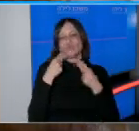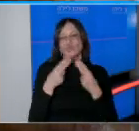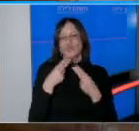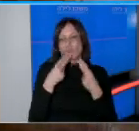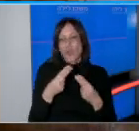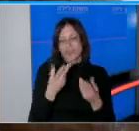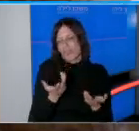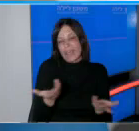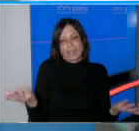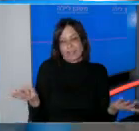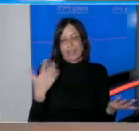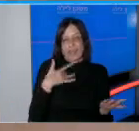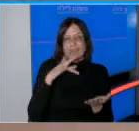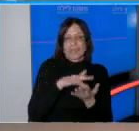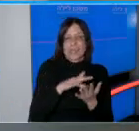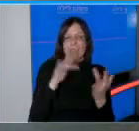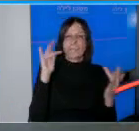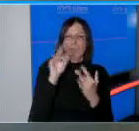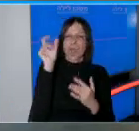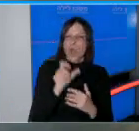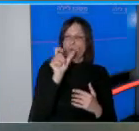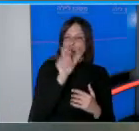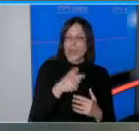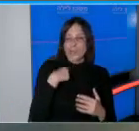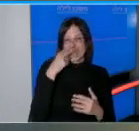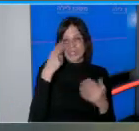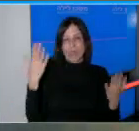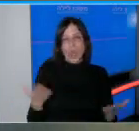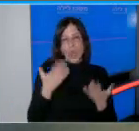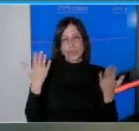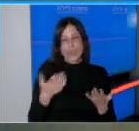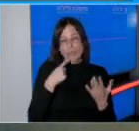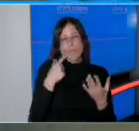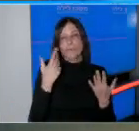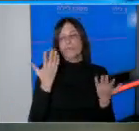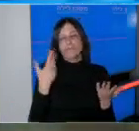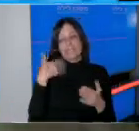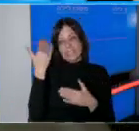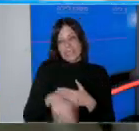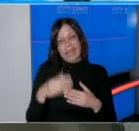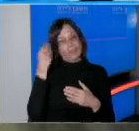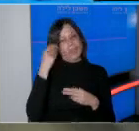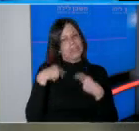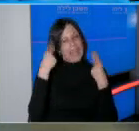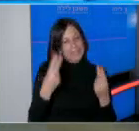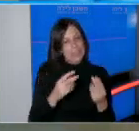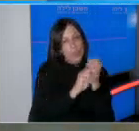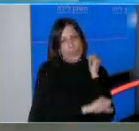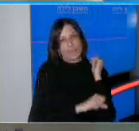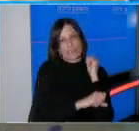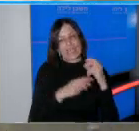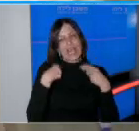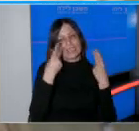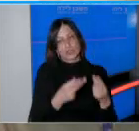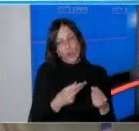מול האוכלוסייה הזאת, ואני ככה מנסים להודד אותו, אומרים, אתם יודעים, מתישהו זה ייגמר, והלימודים יחזרו, והאוניברסיטה תחזור,